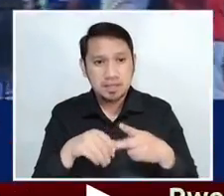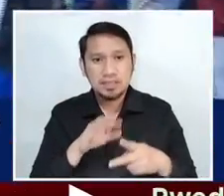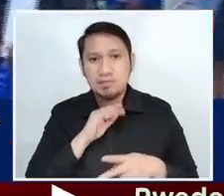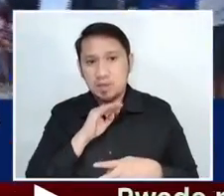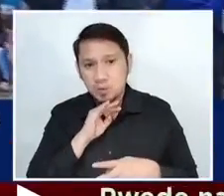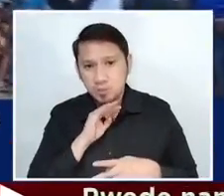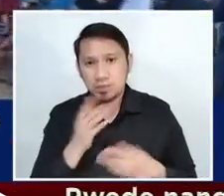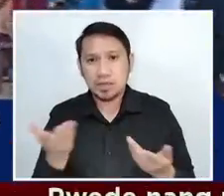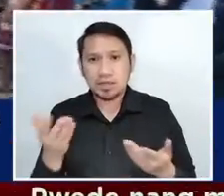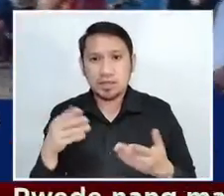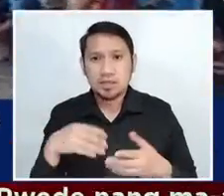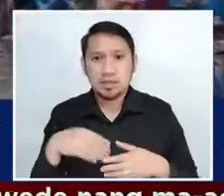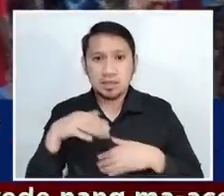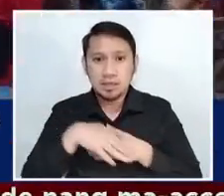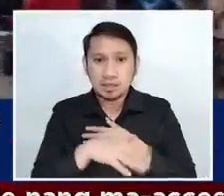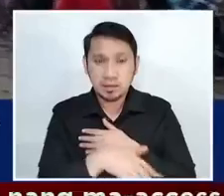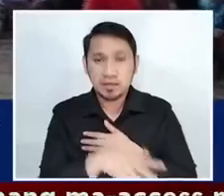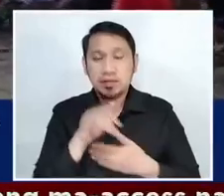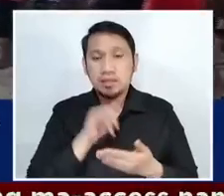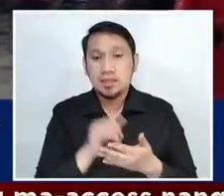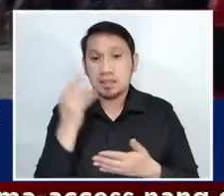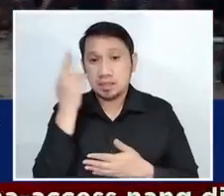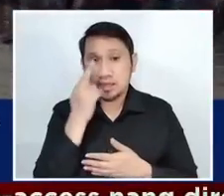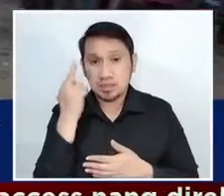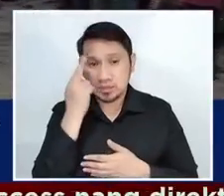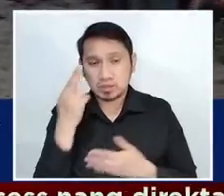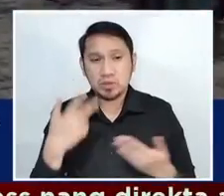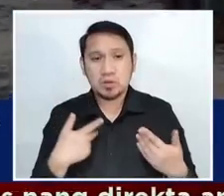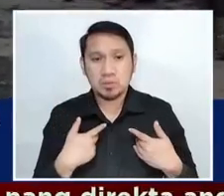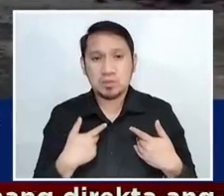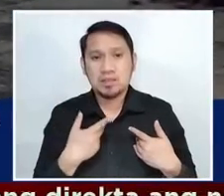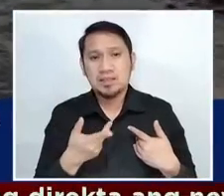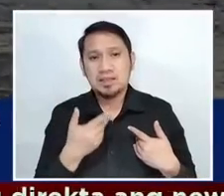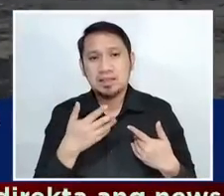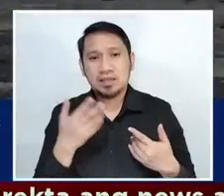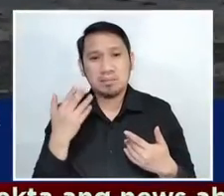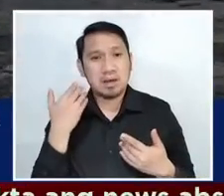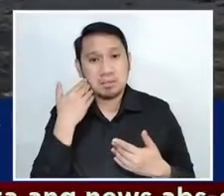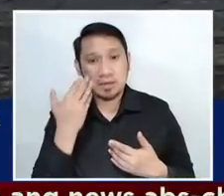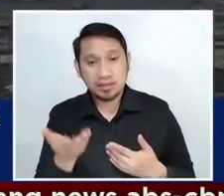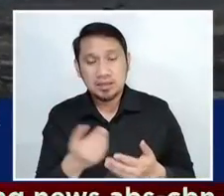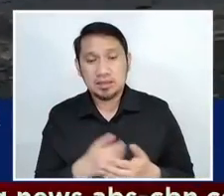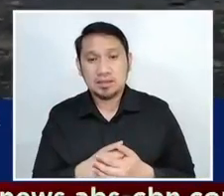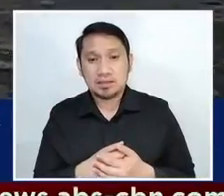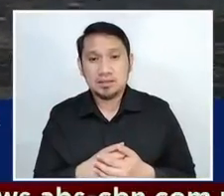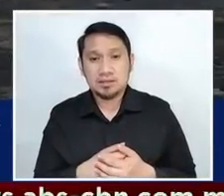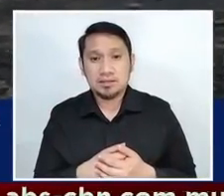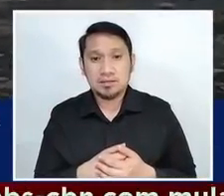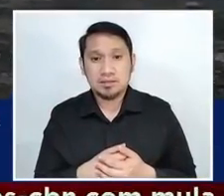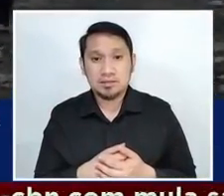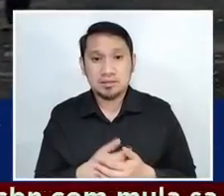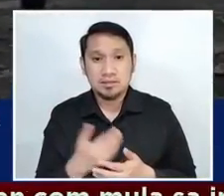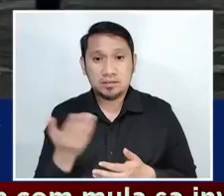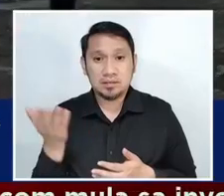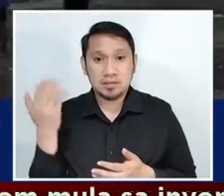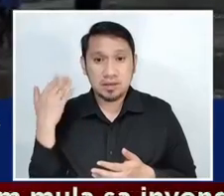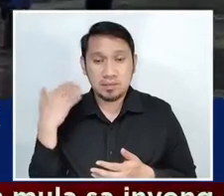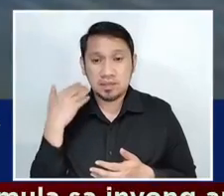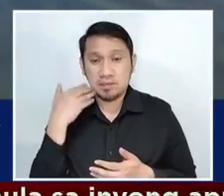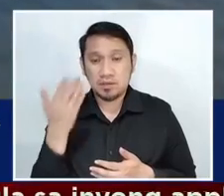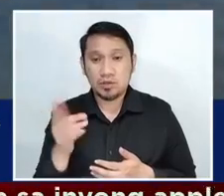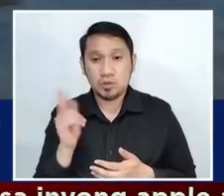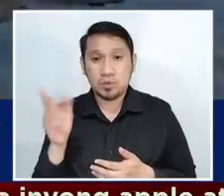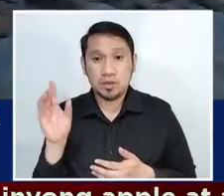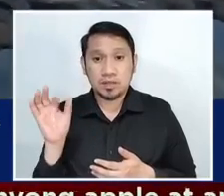dagat na madalas nagiging sanhi ng dehydration ng marine mammal. Pinakamalala ang namatay na Cuvier's beaked whale noong 2019